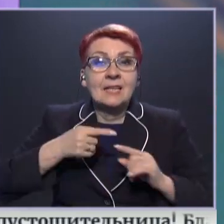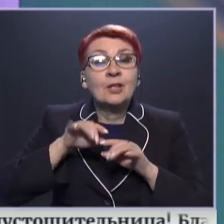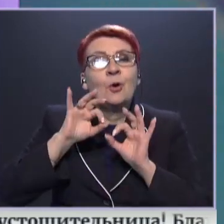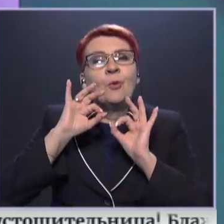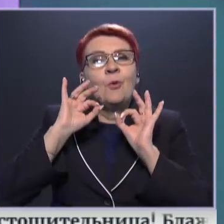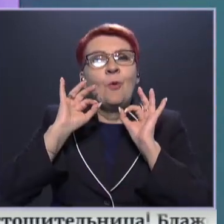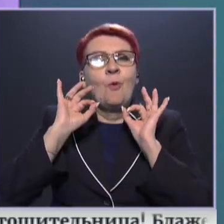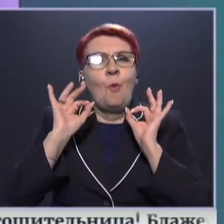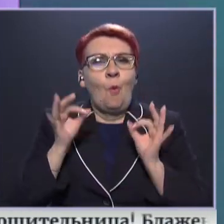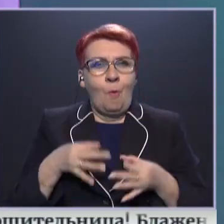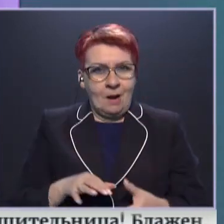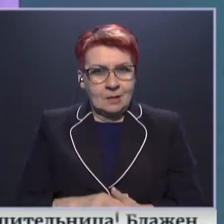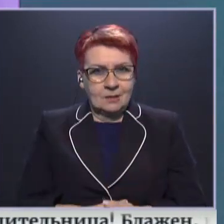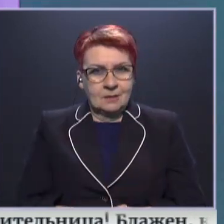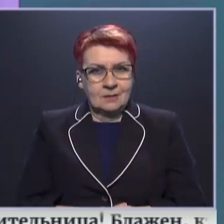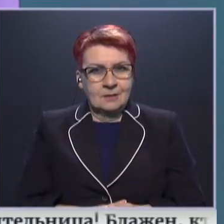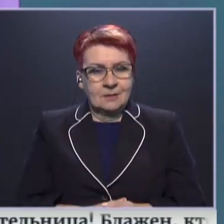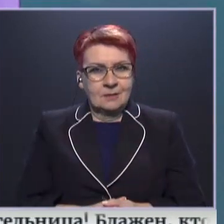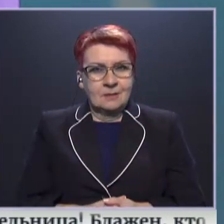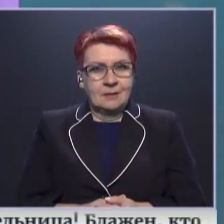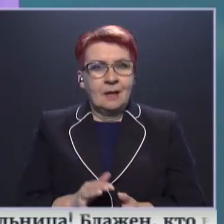образ. Понимаете, когда-то